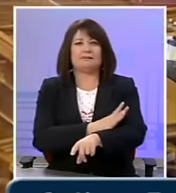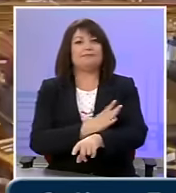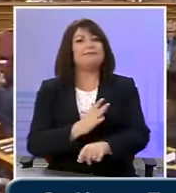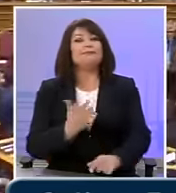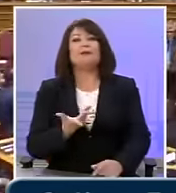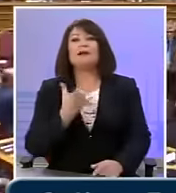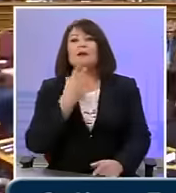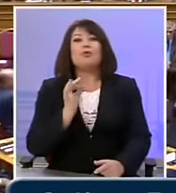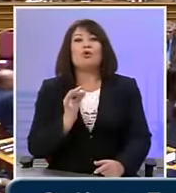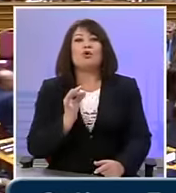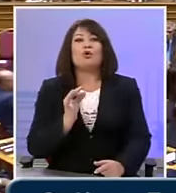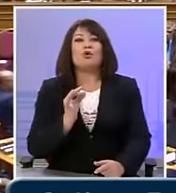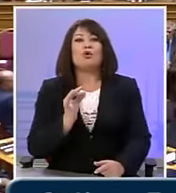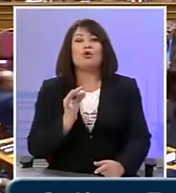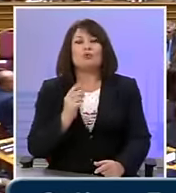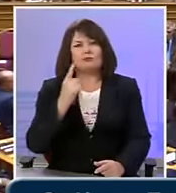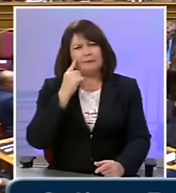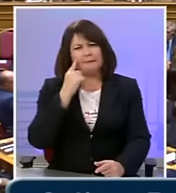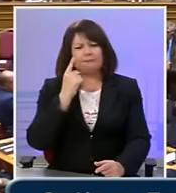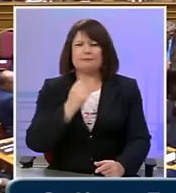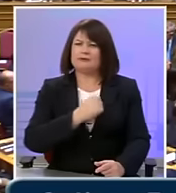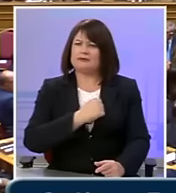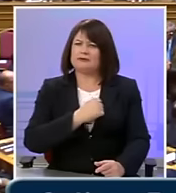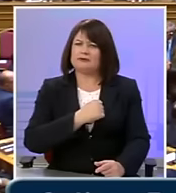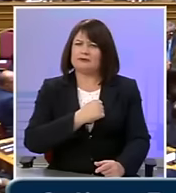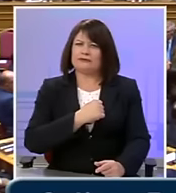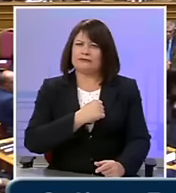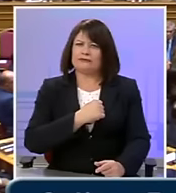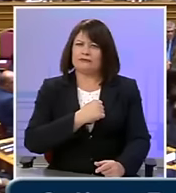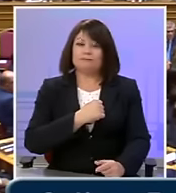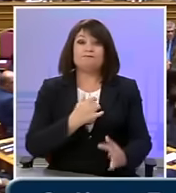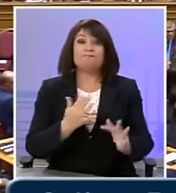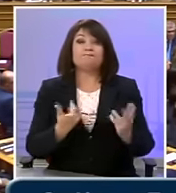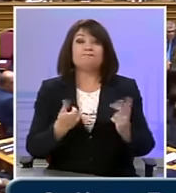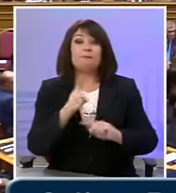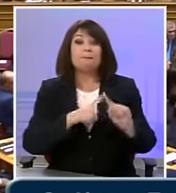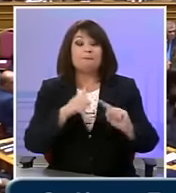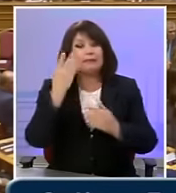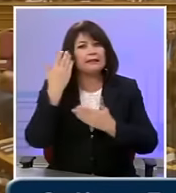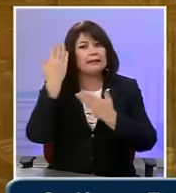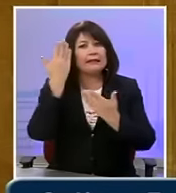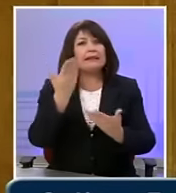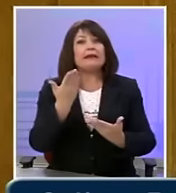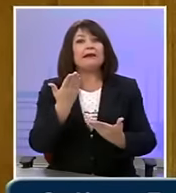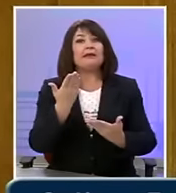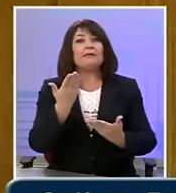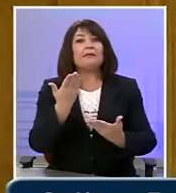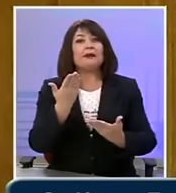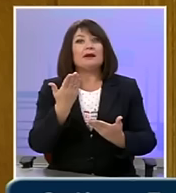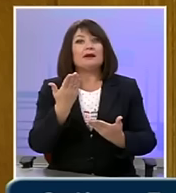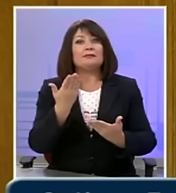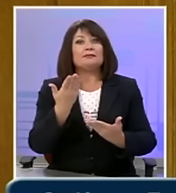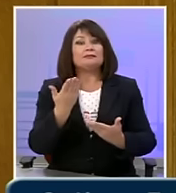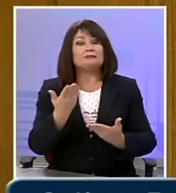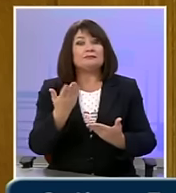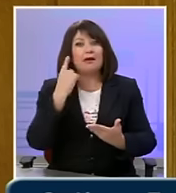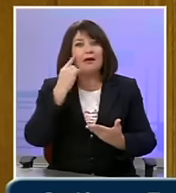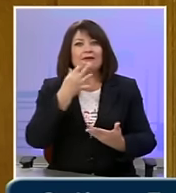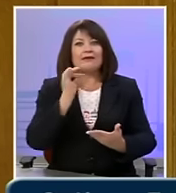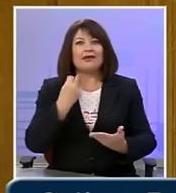και αξιολογώ ποια είναι η τιμή που κάνετε στη χώρα μου, δίνοντάς μου τη δυνατότητα